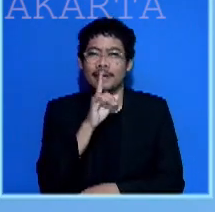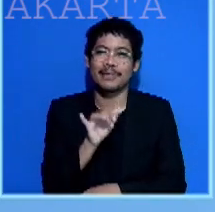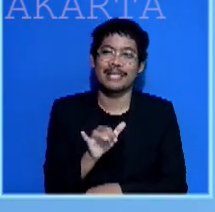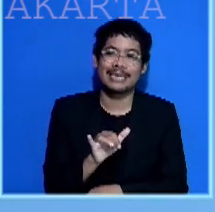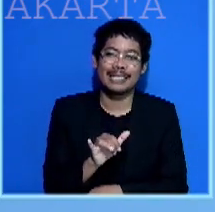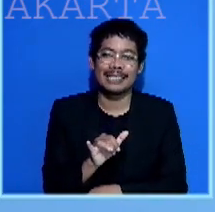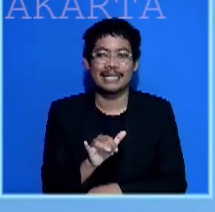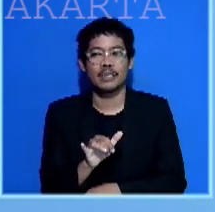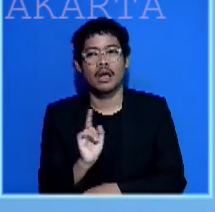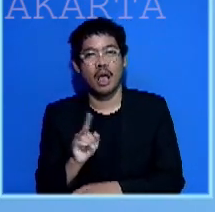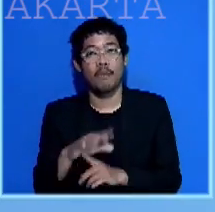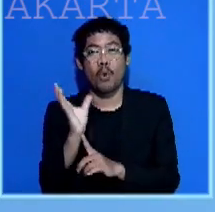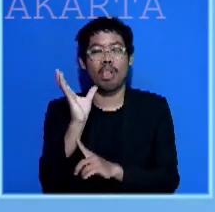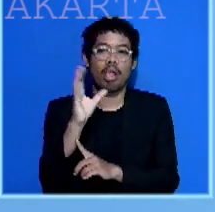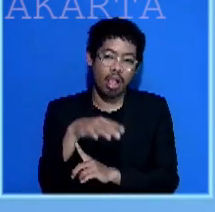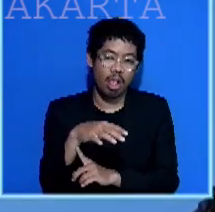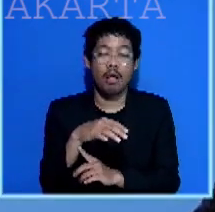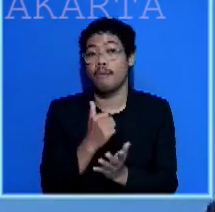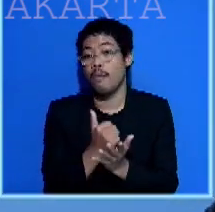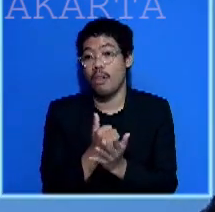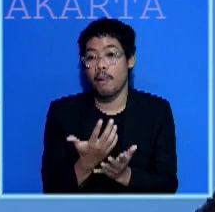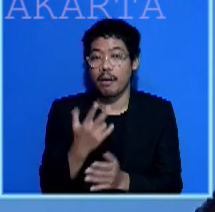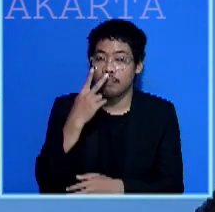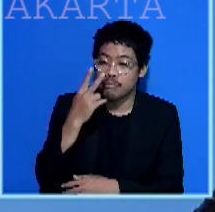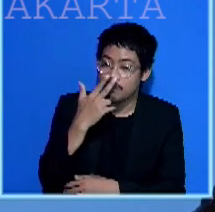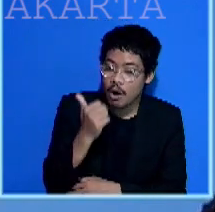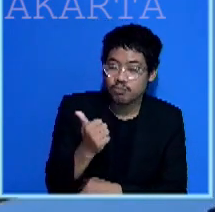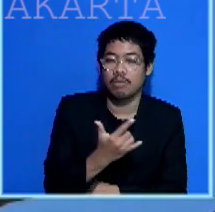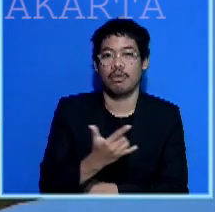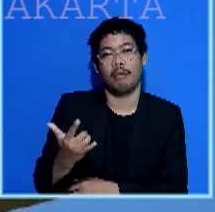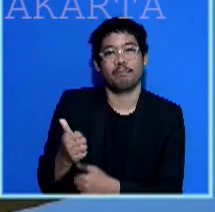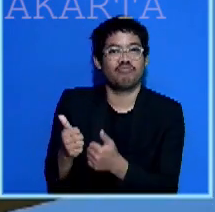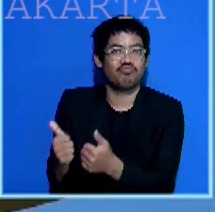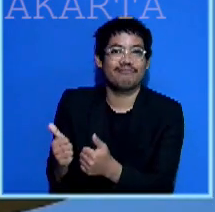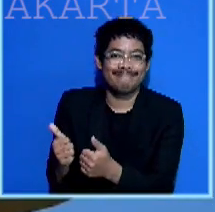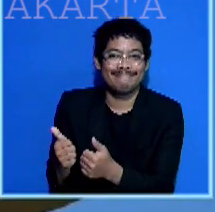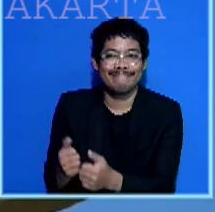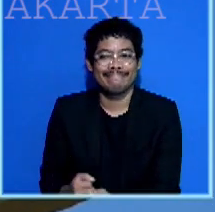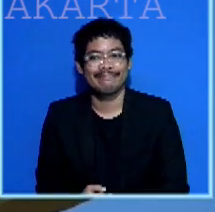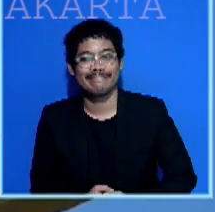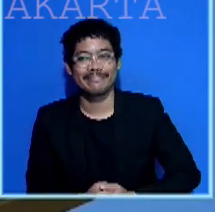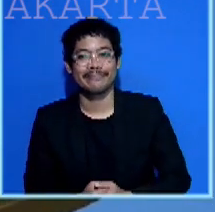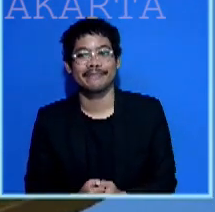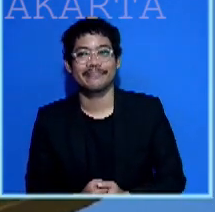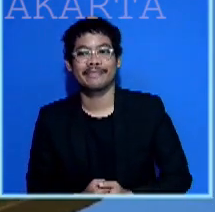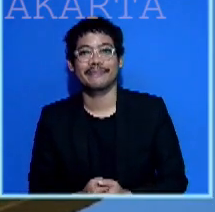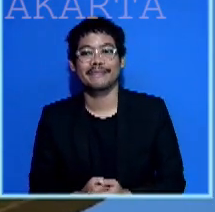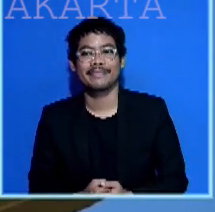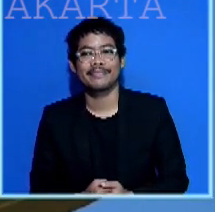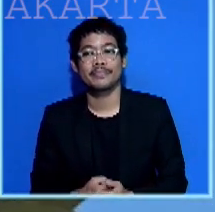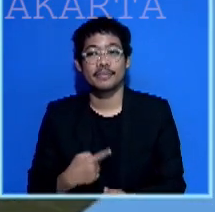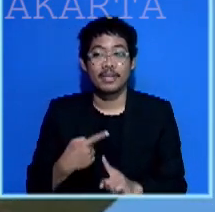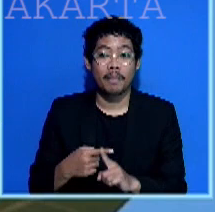ngrembuyuk dados sesawangan ingkang neng semaken. Krimat Plumeria menika ugi namung prasaja sanget, taneman menika boten remen toya